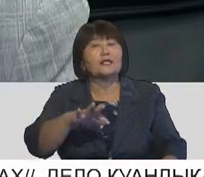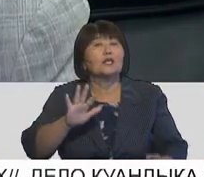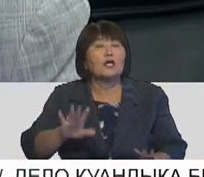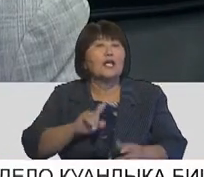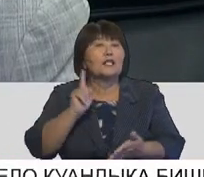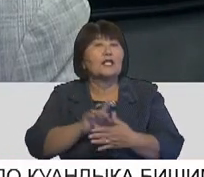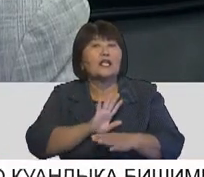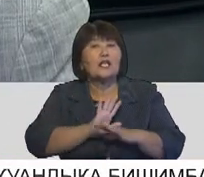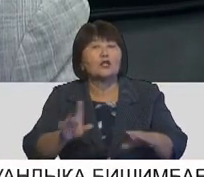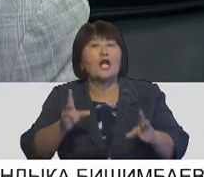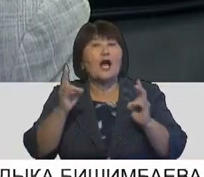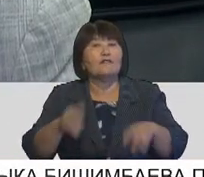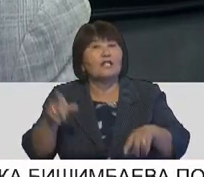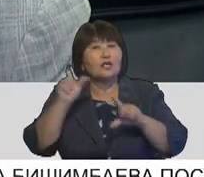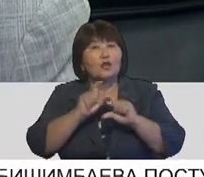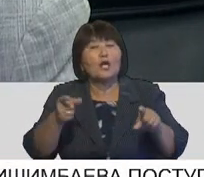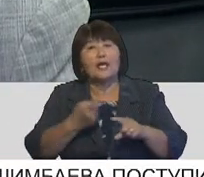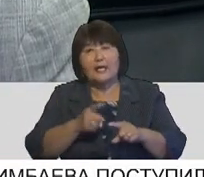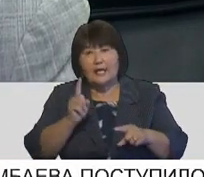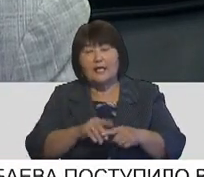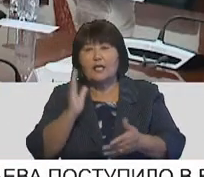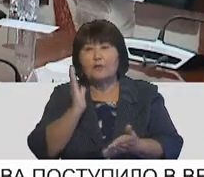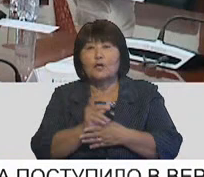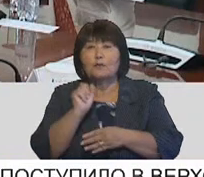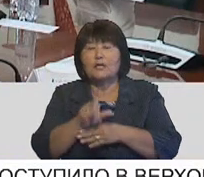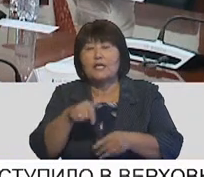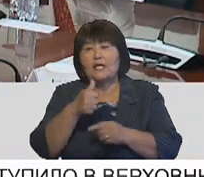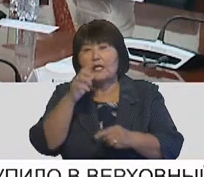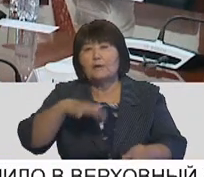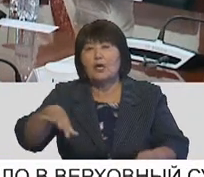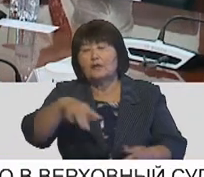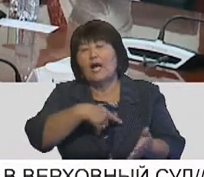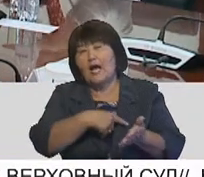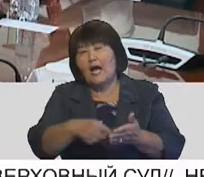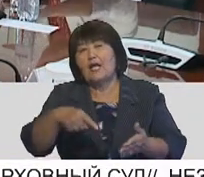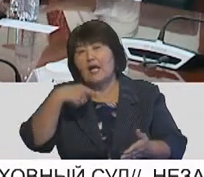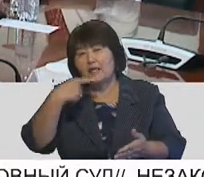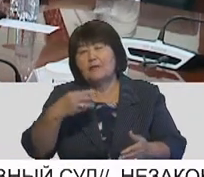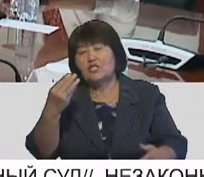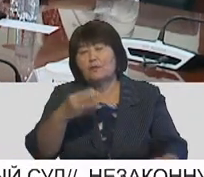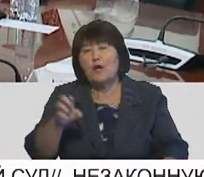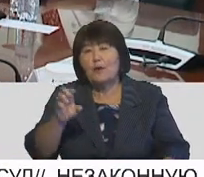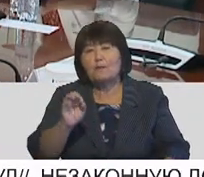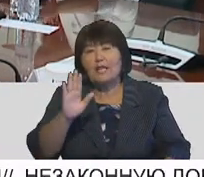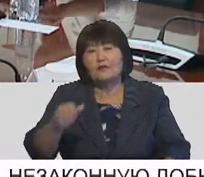должно быть ни одной аварийной школы. Это прямое поручение главы государства, отметил Шахмардан Байманов.